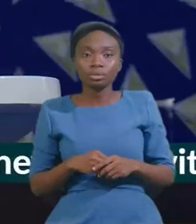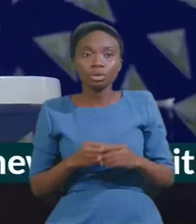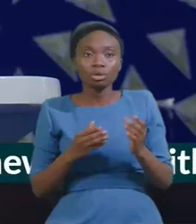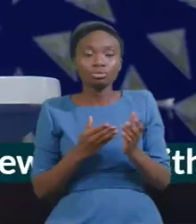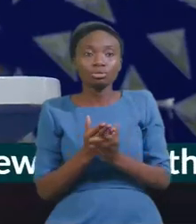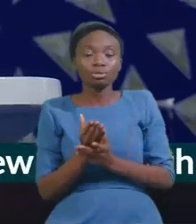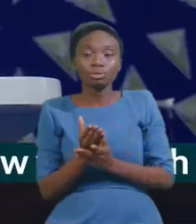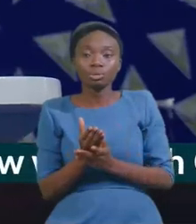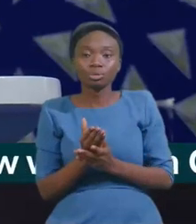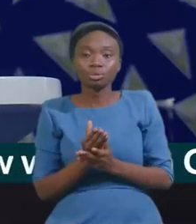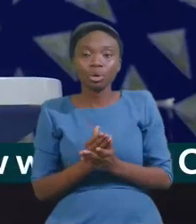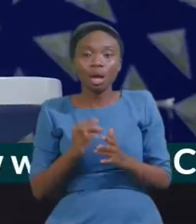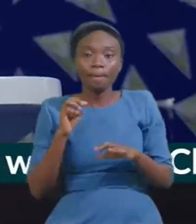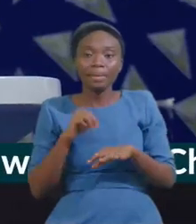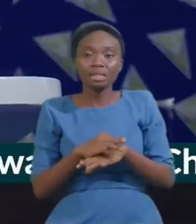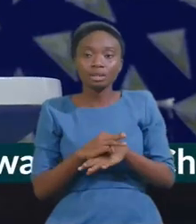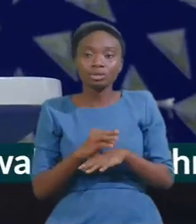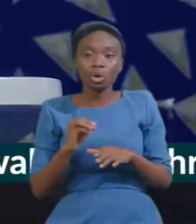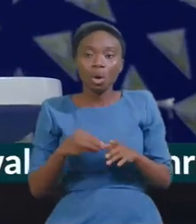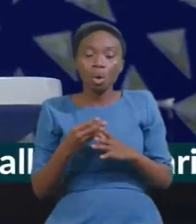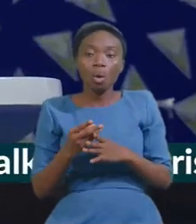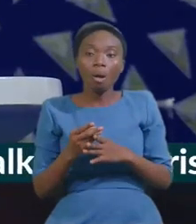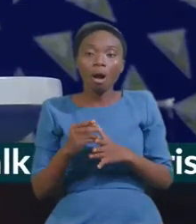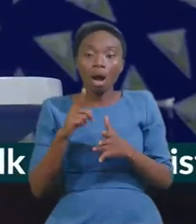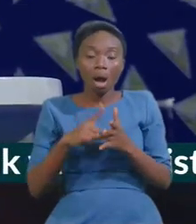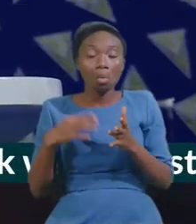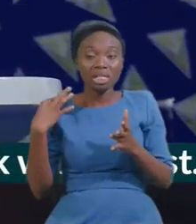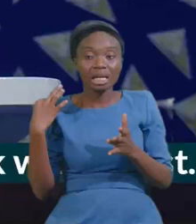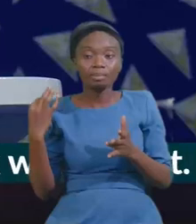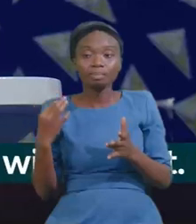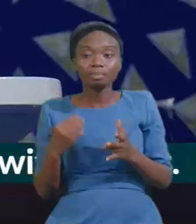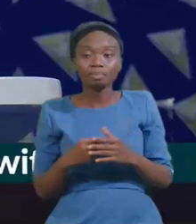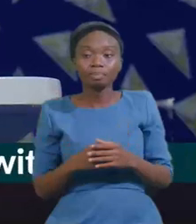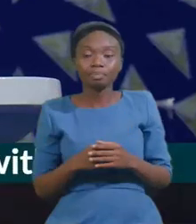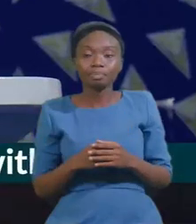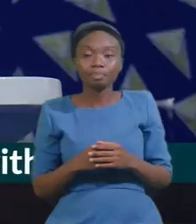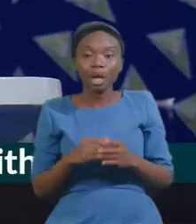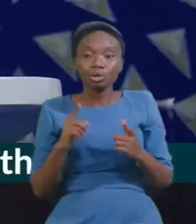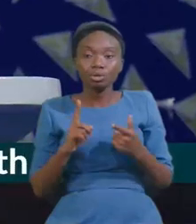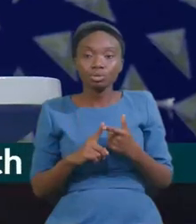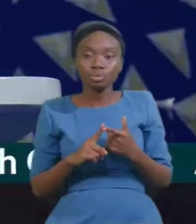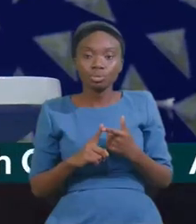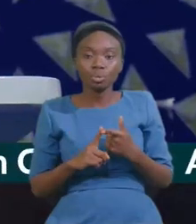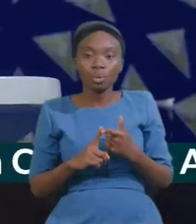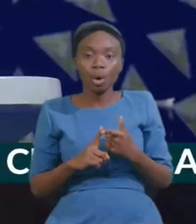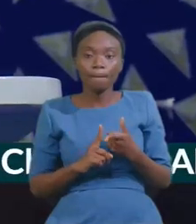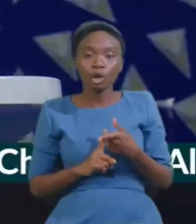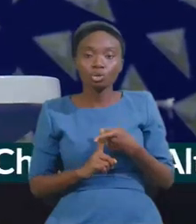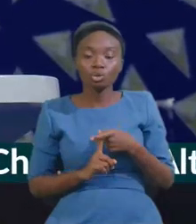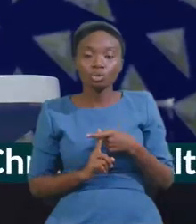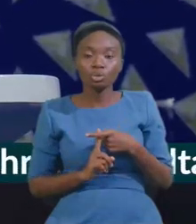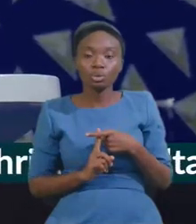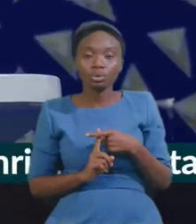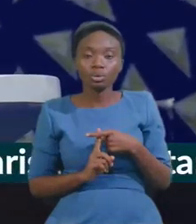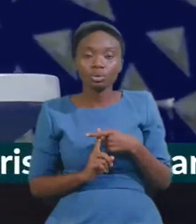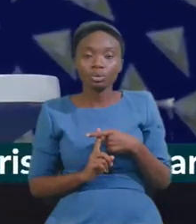SMS, par SMS, or WhatsApp, ou par WhatsApp, to plus, au numéro